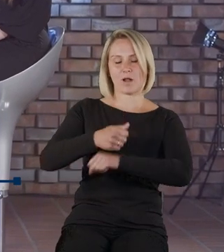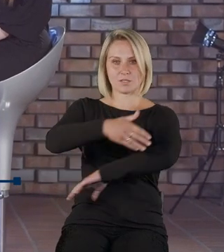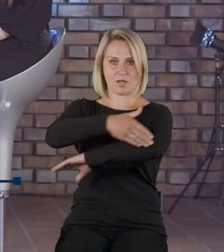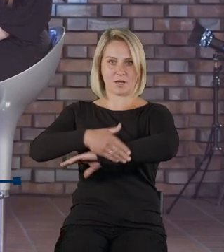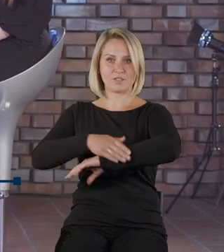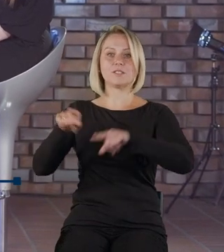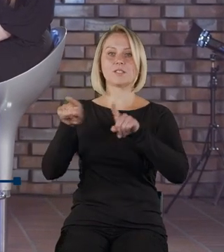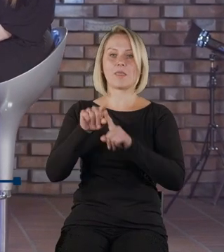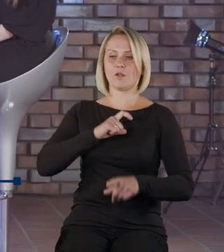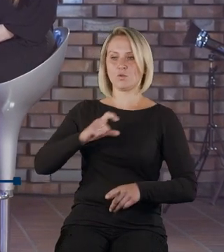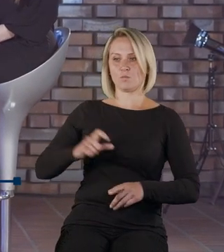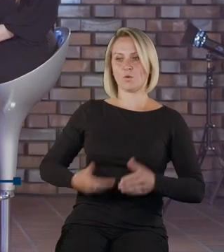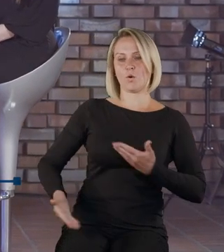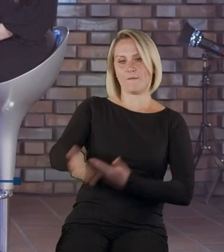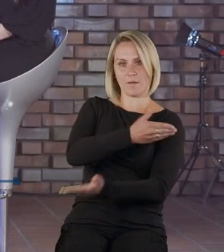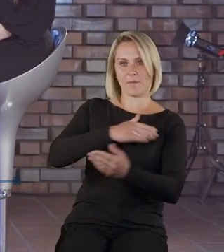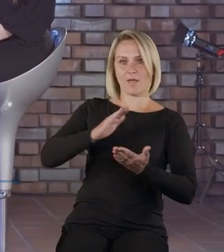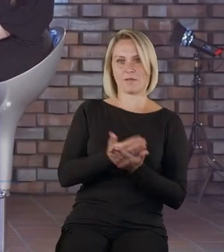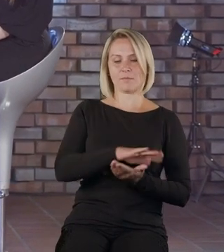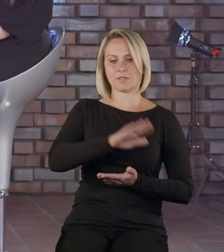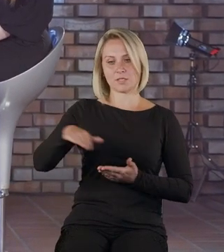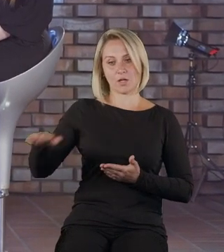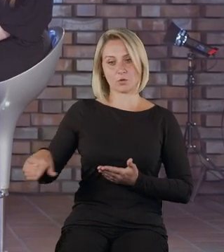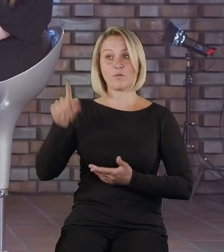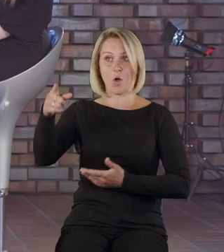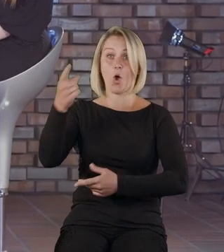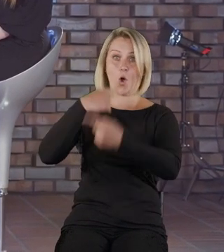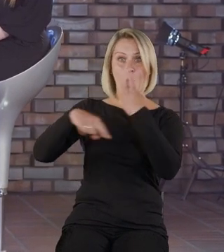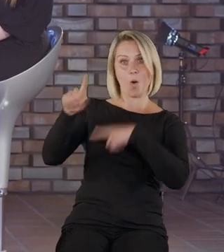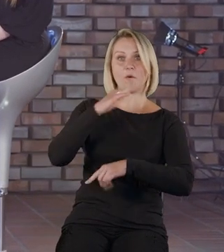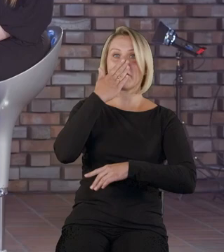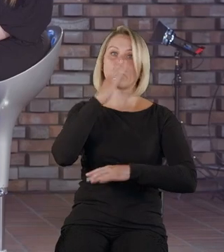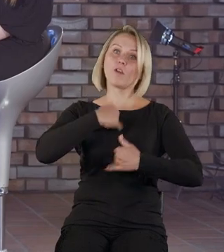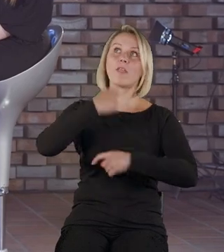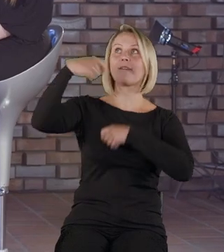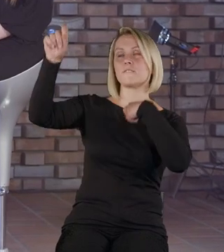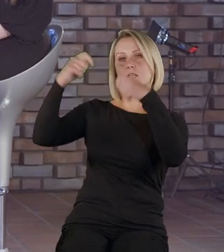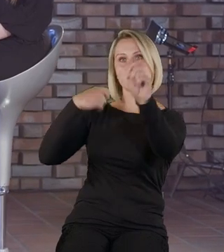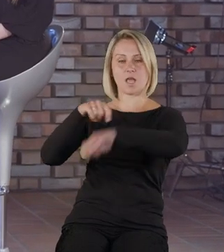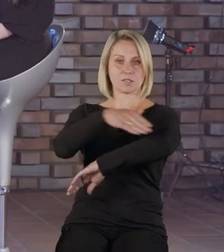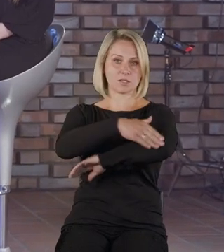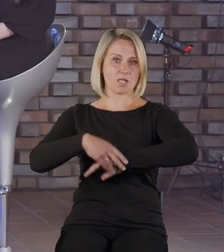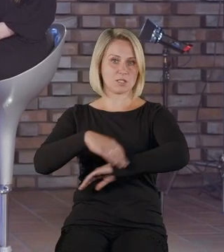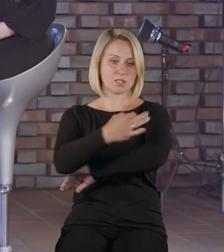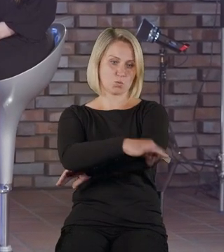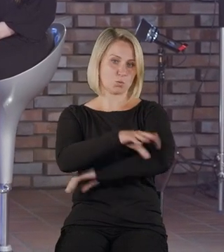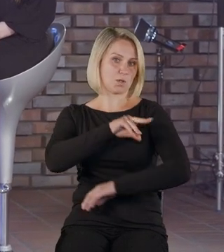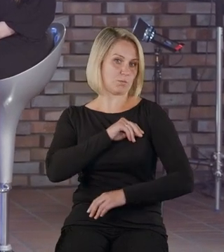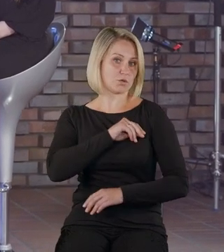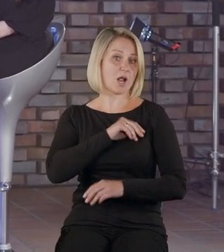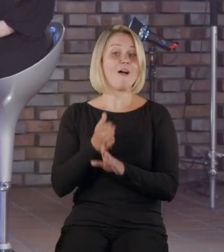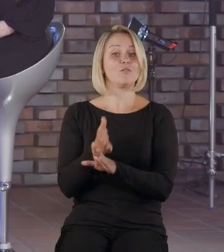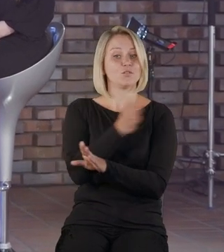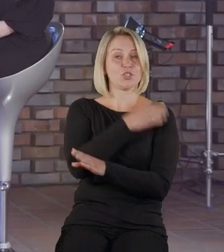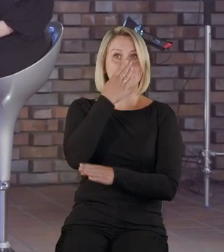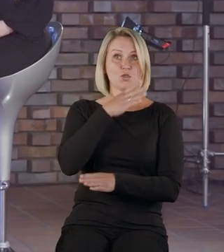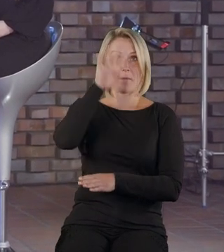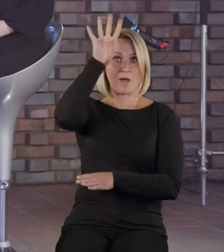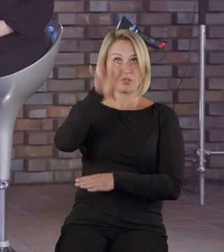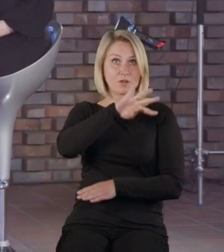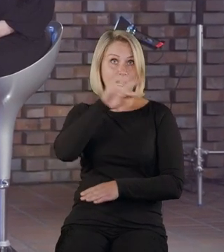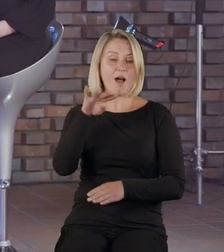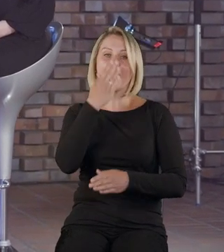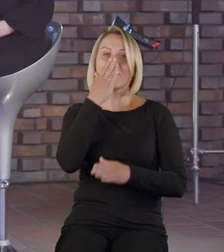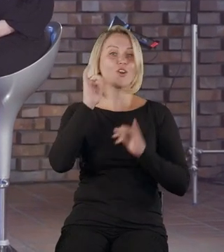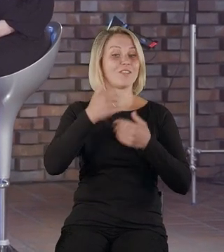Biura Wymiany Międzynarodowej, która opowie o możliwościach studenckich wyjazdów zagranicznych. Przed tym jednak zobaczycie planszę, z której dowiecie się,